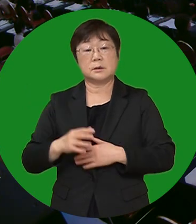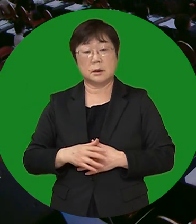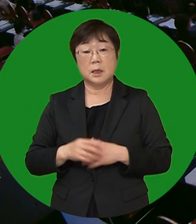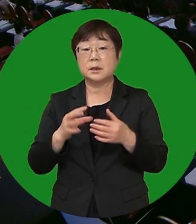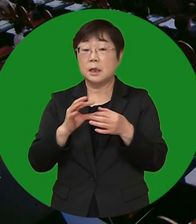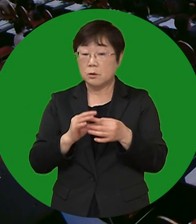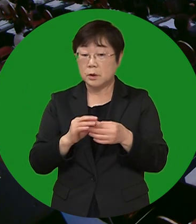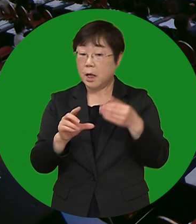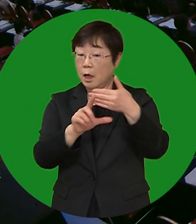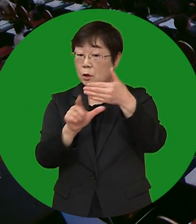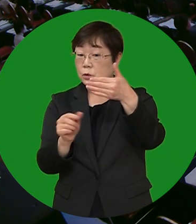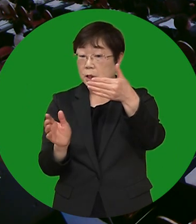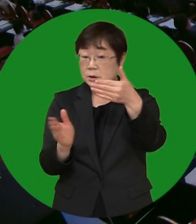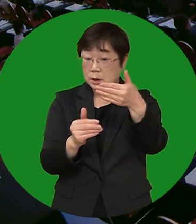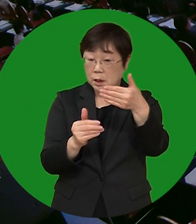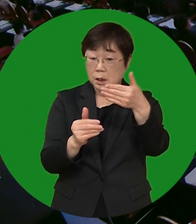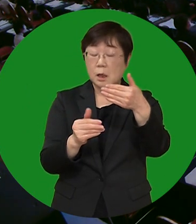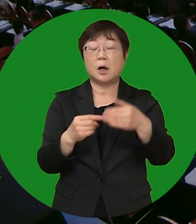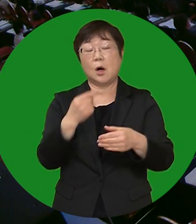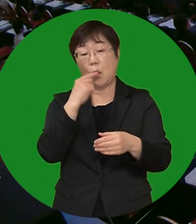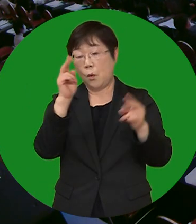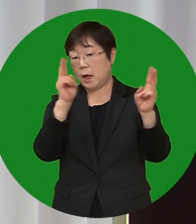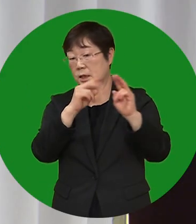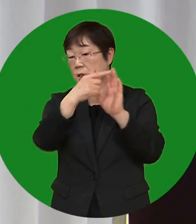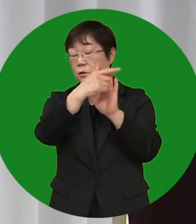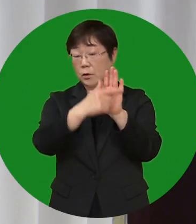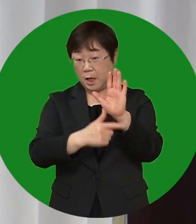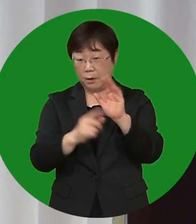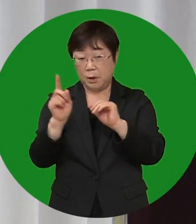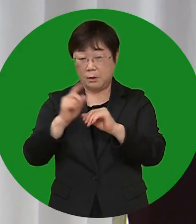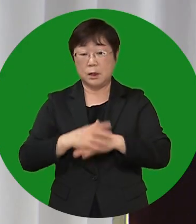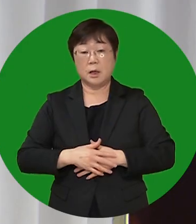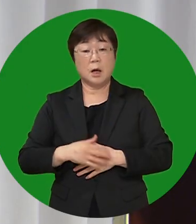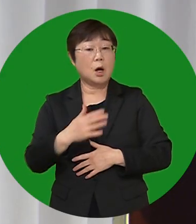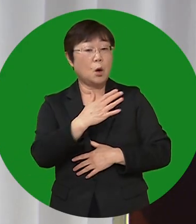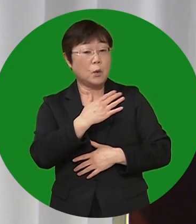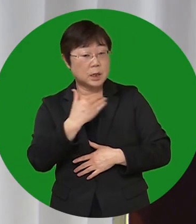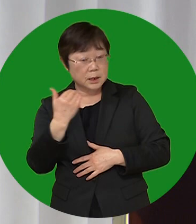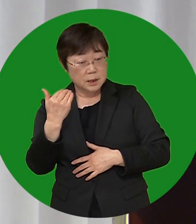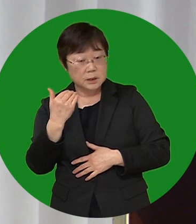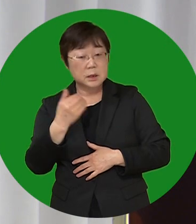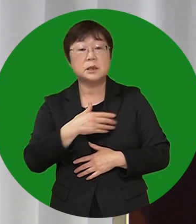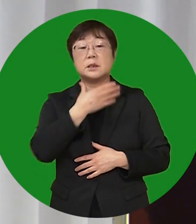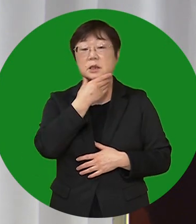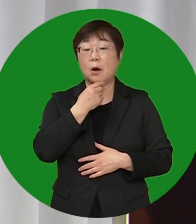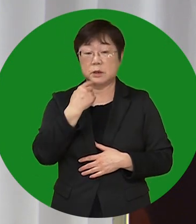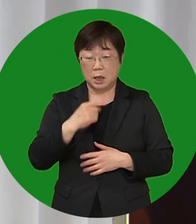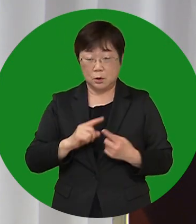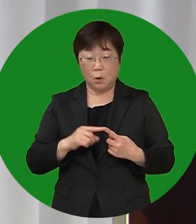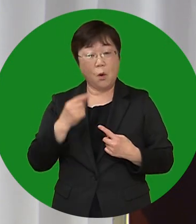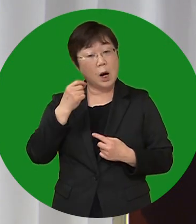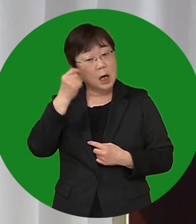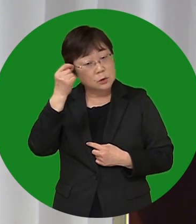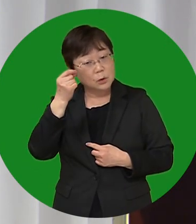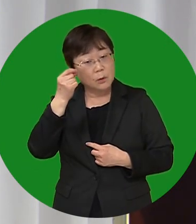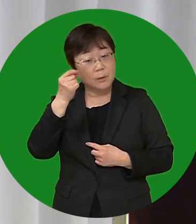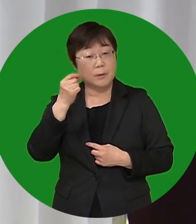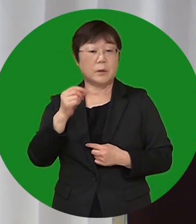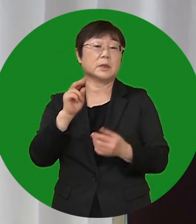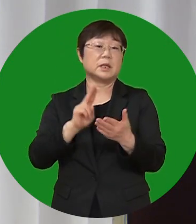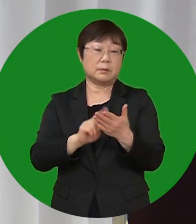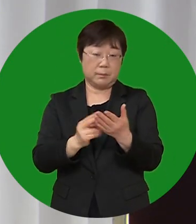この句がつかるのはが者のテーマは私たちに幸せと感動